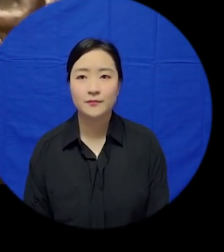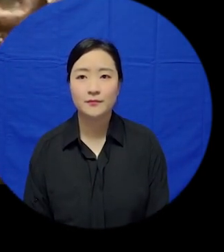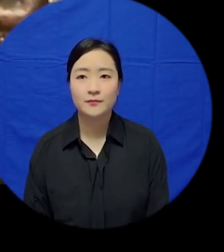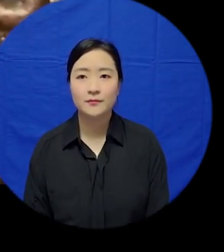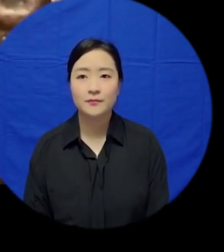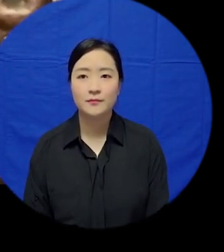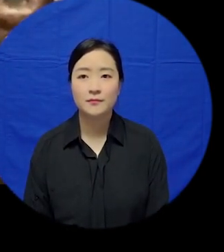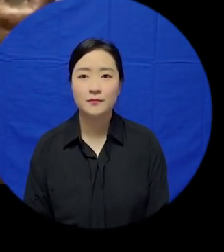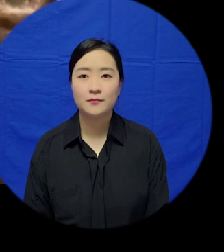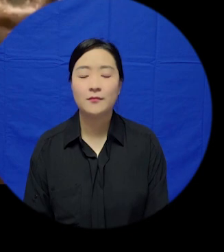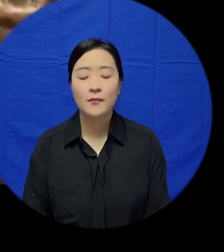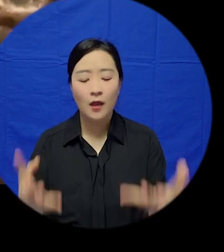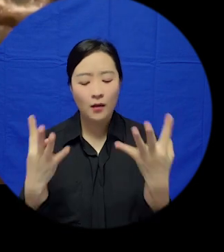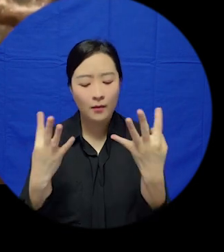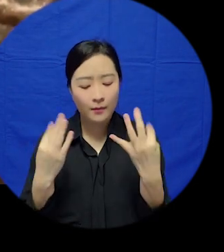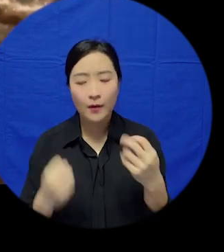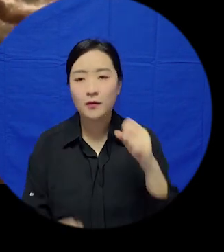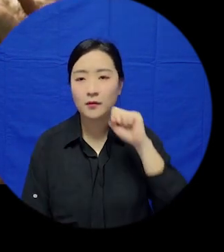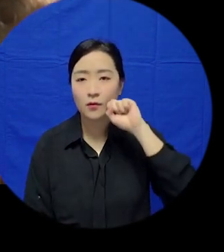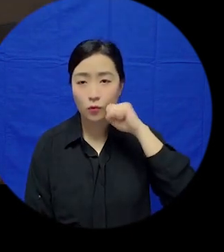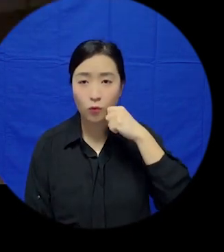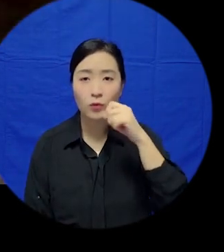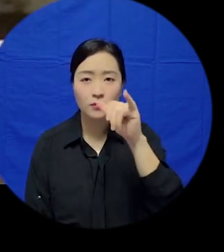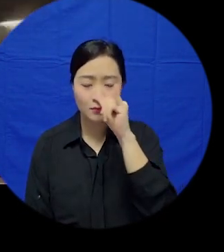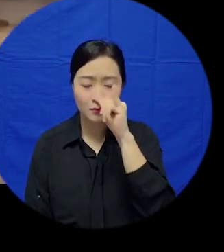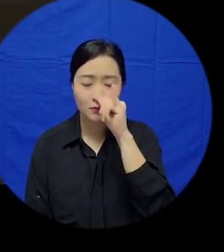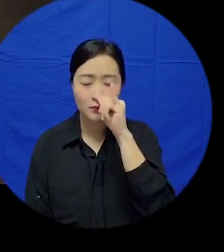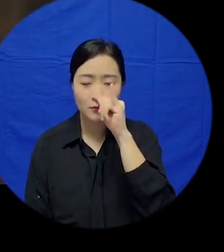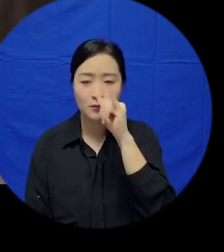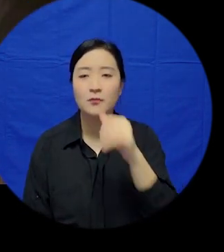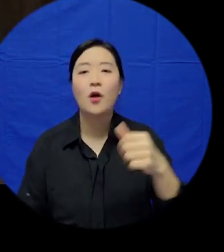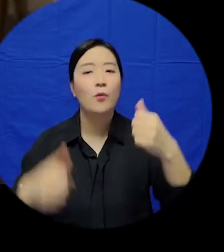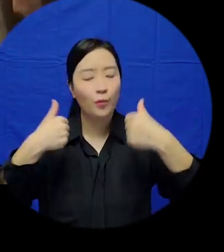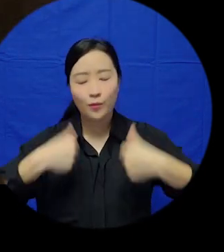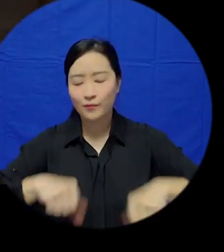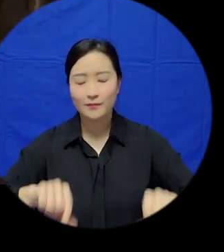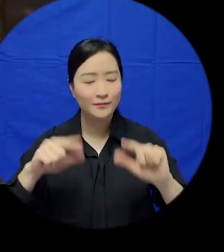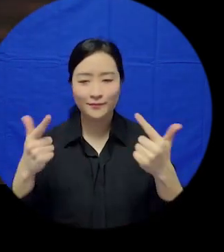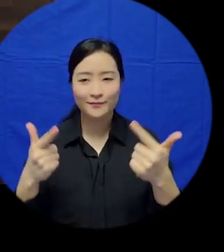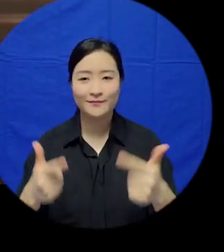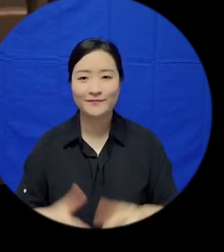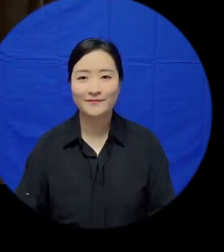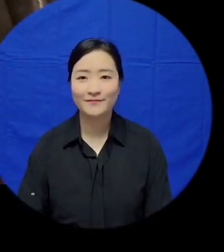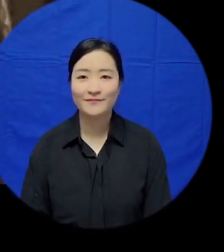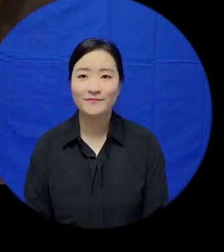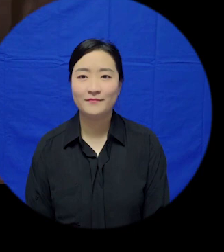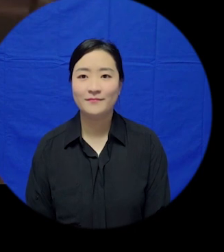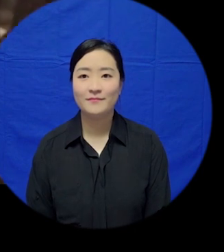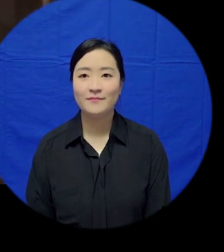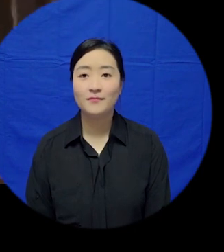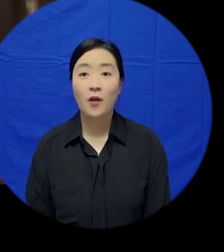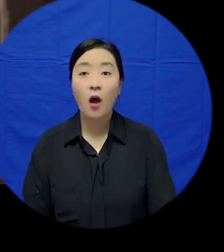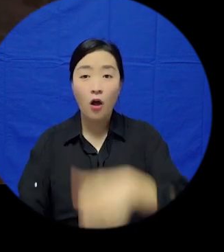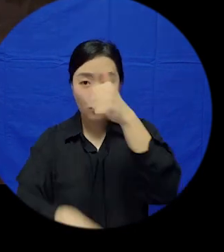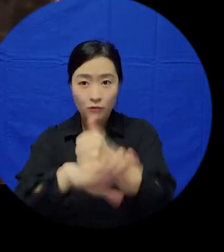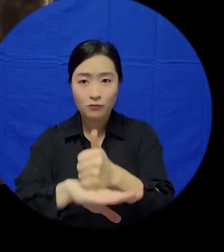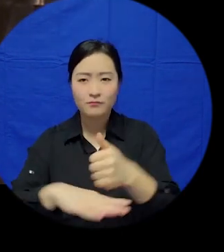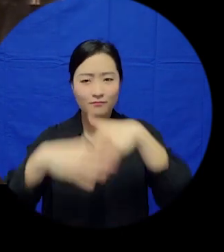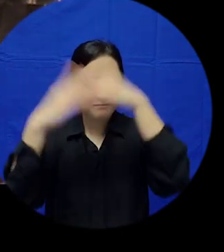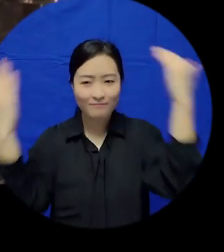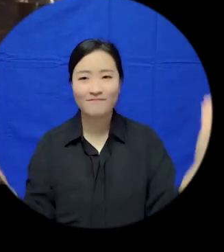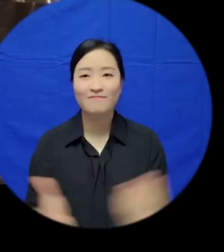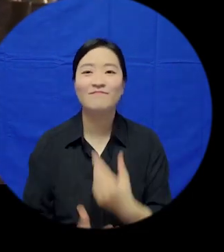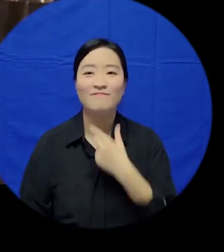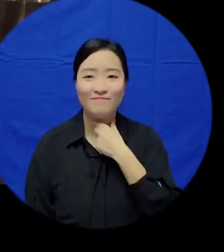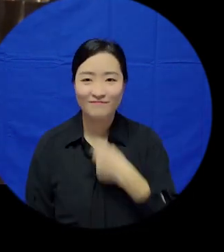수차례의 어려움이 있었지만 의연하게 나아갔고 마침내 모두의 염원을